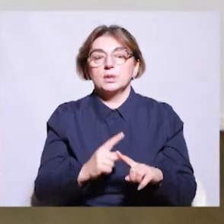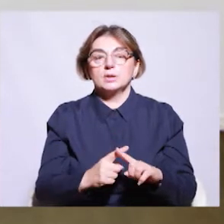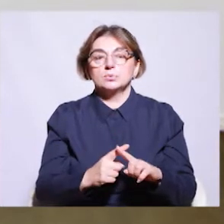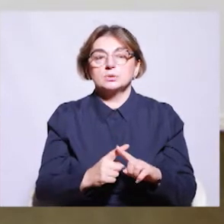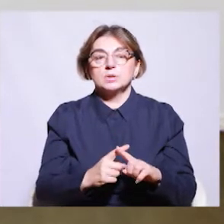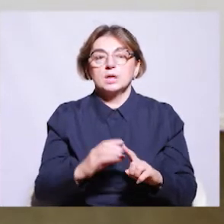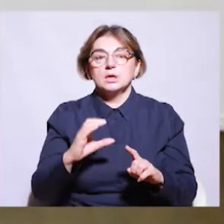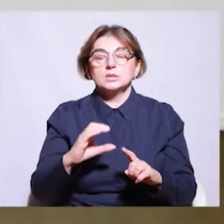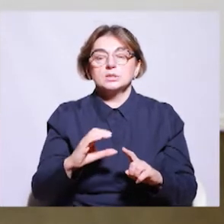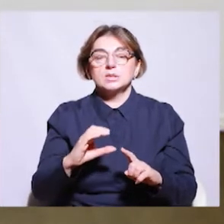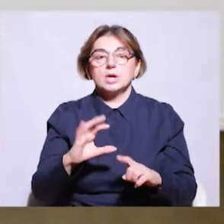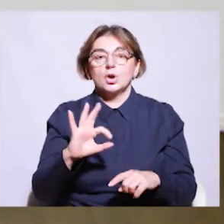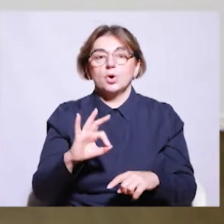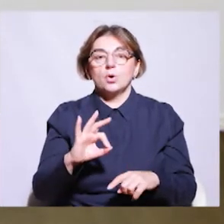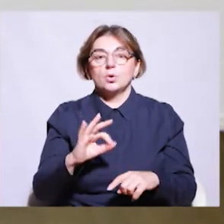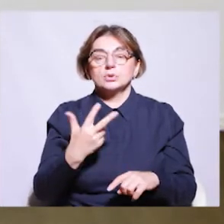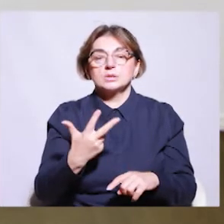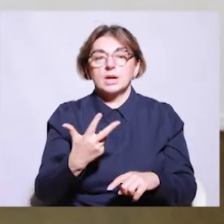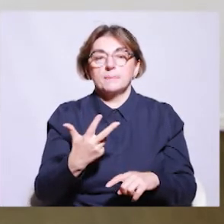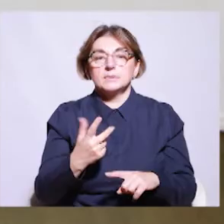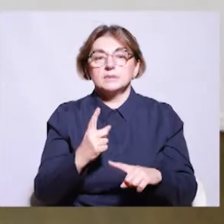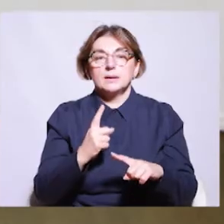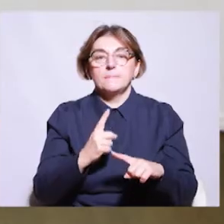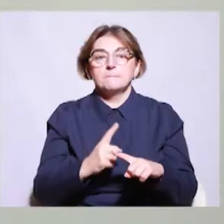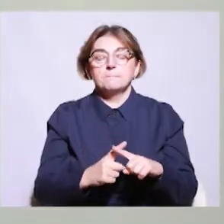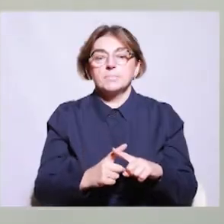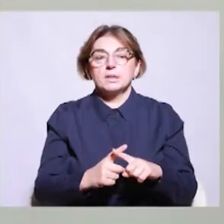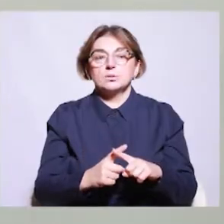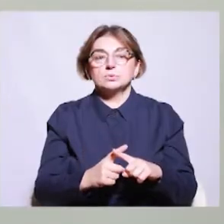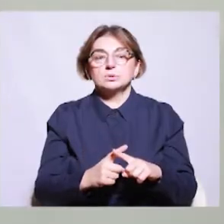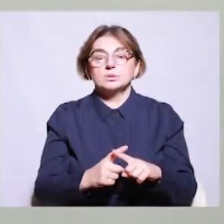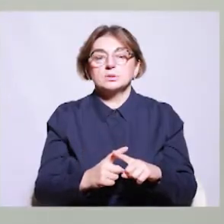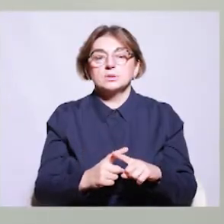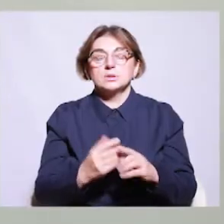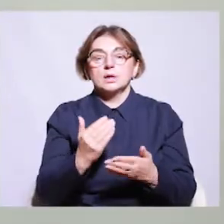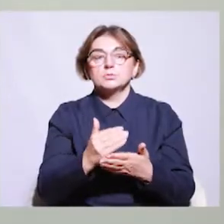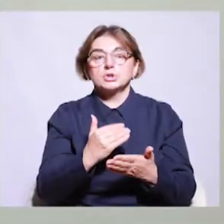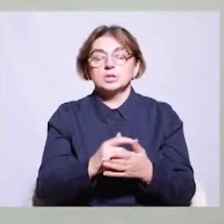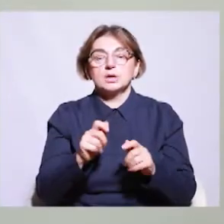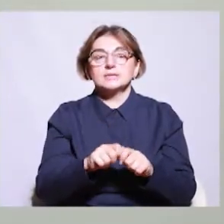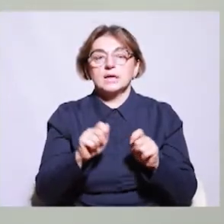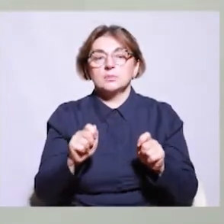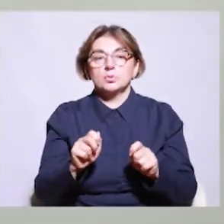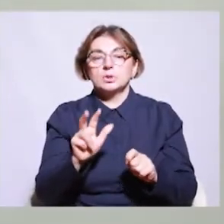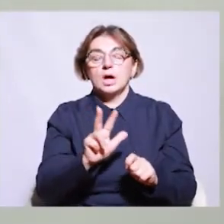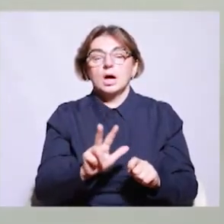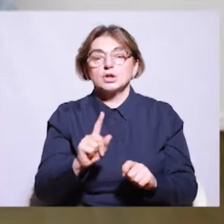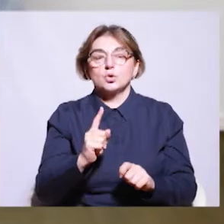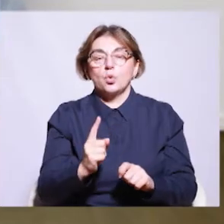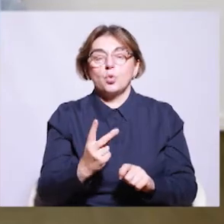პლუს CO3-ის, ანუ კარბონატ ანიონი, რომლის შედეგადაც წარმოიქმნება